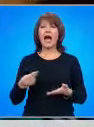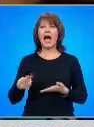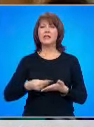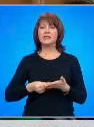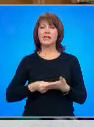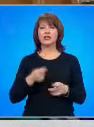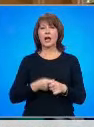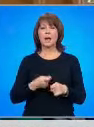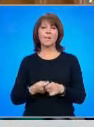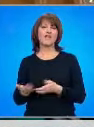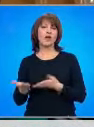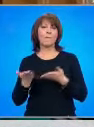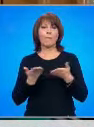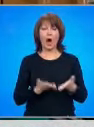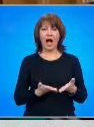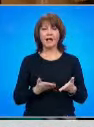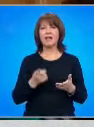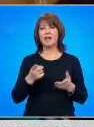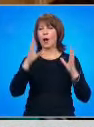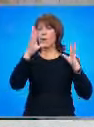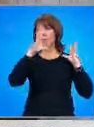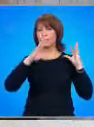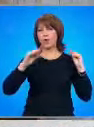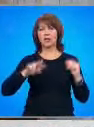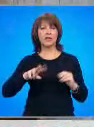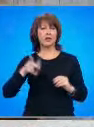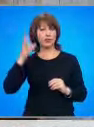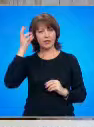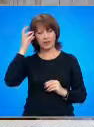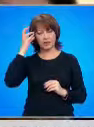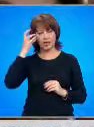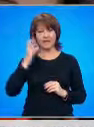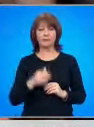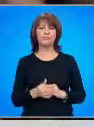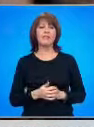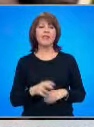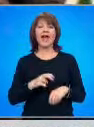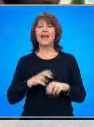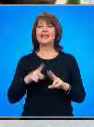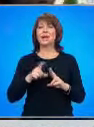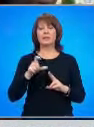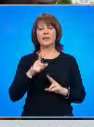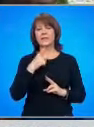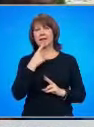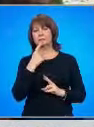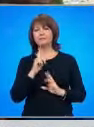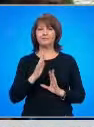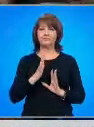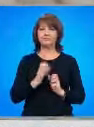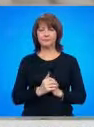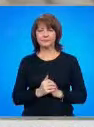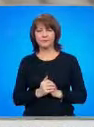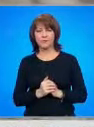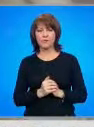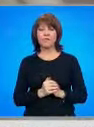към посланиците от корпуса. ДПС бяха лаконични. Няма място госпожа Митрофанова на утрешното